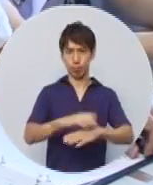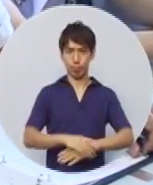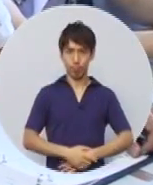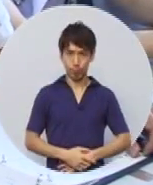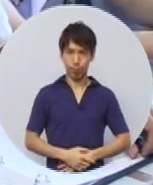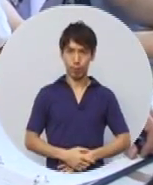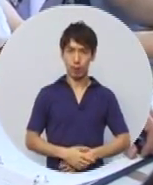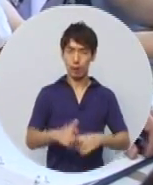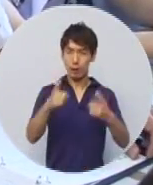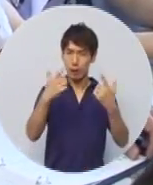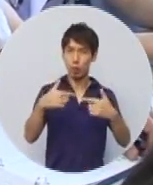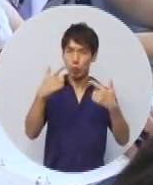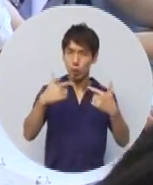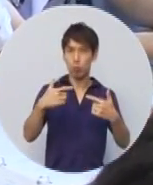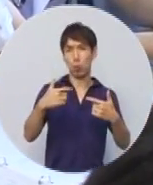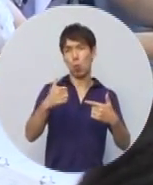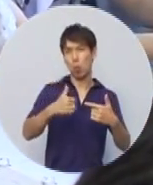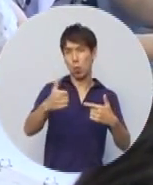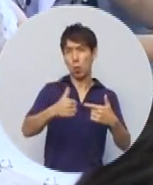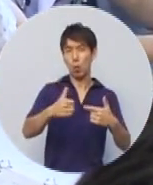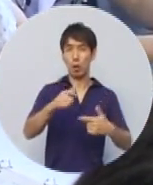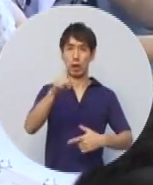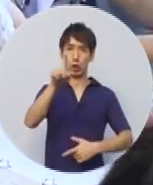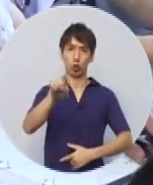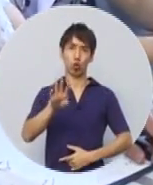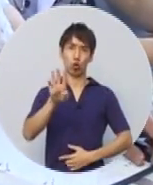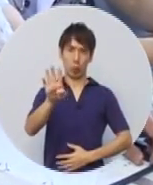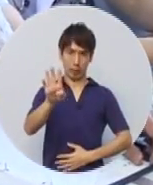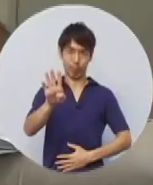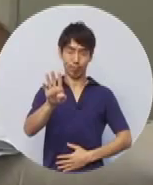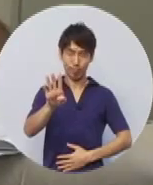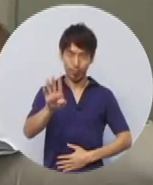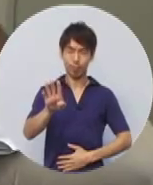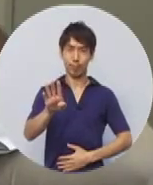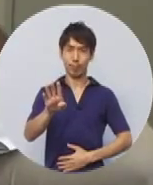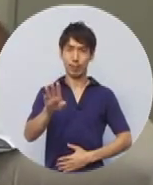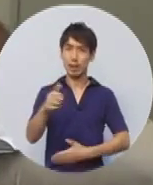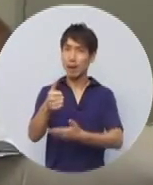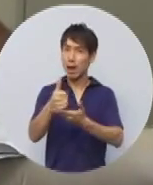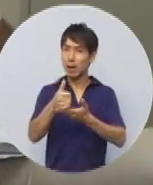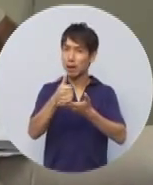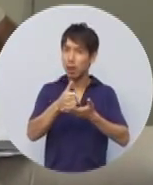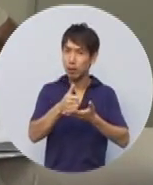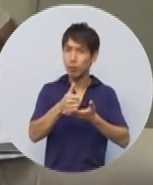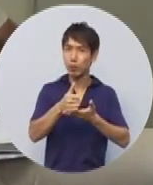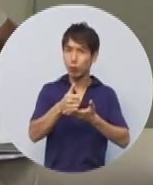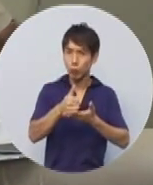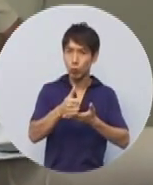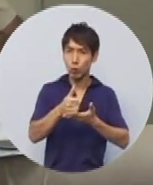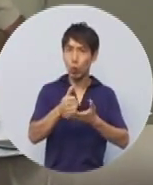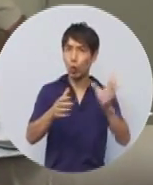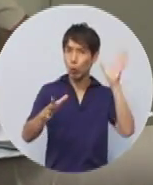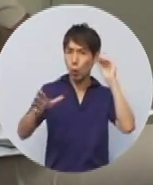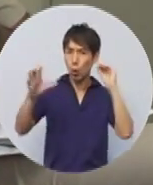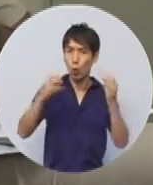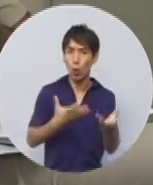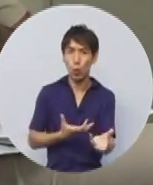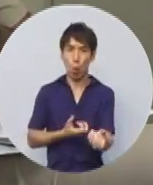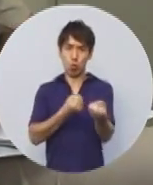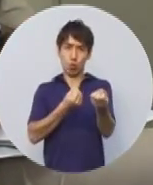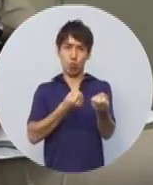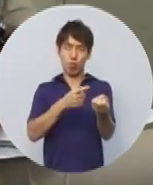けど、 常勤の小児科医が14人いるため、患者さんの情報を共有することが必要不可欠なのです